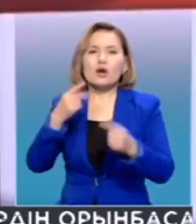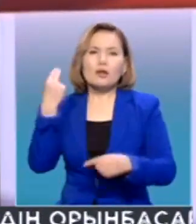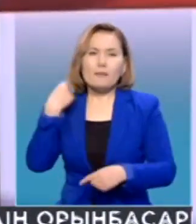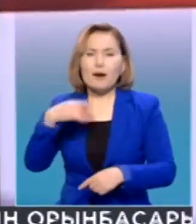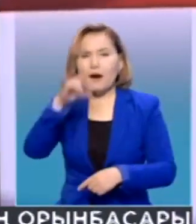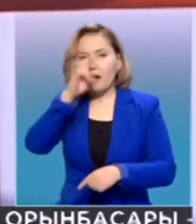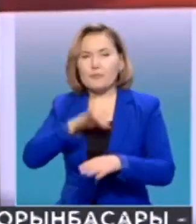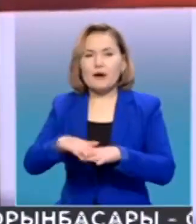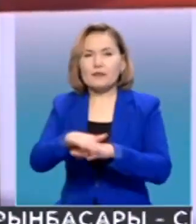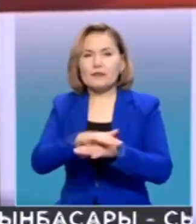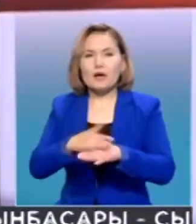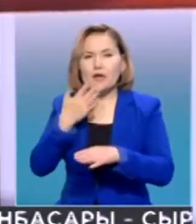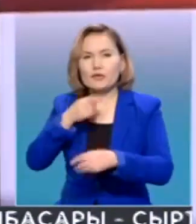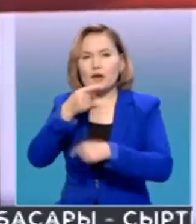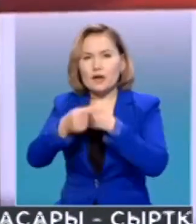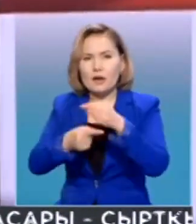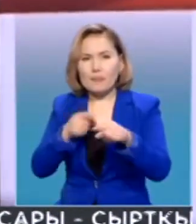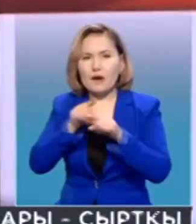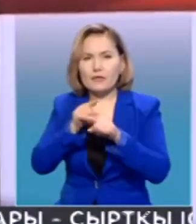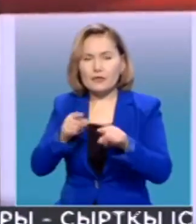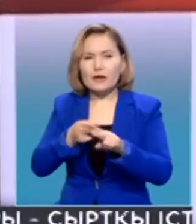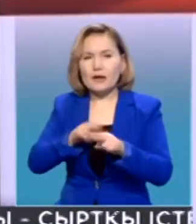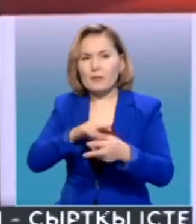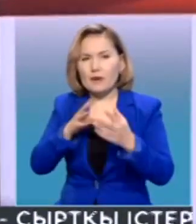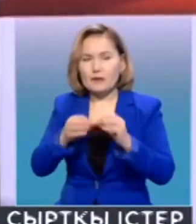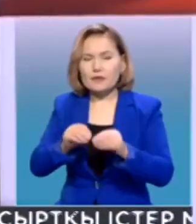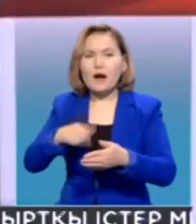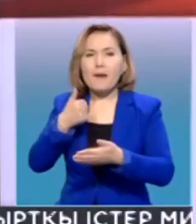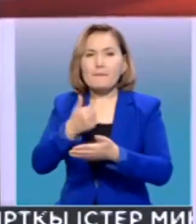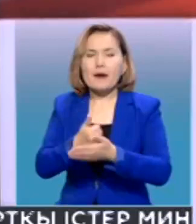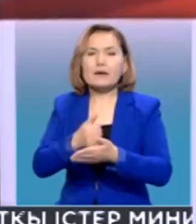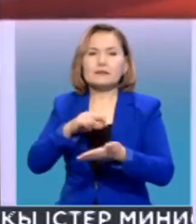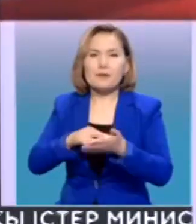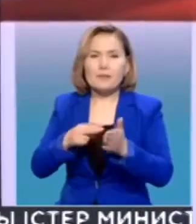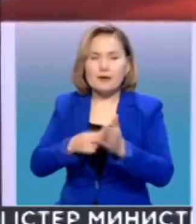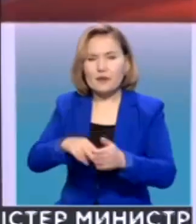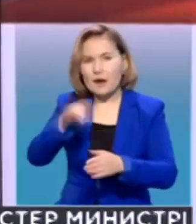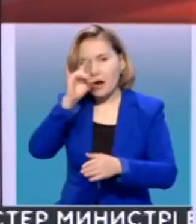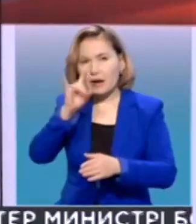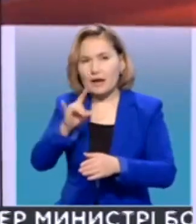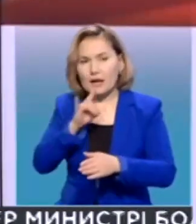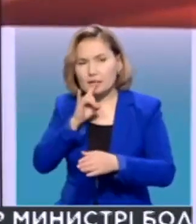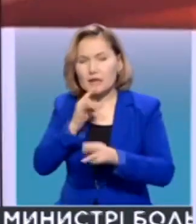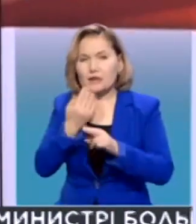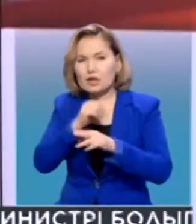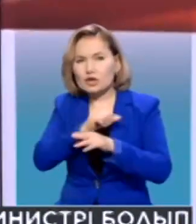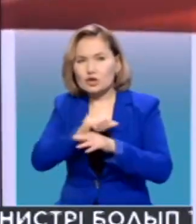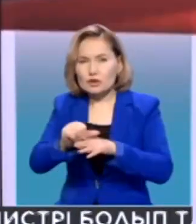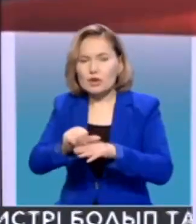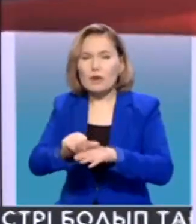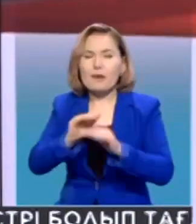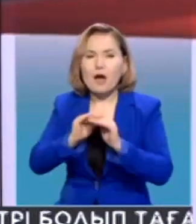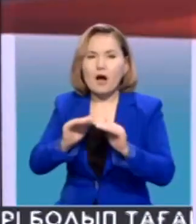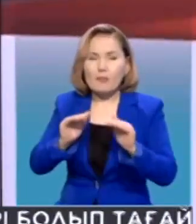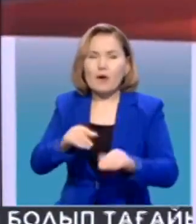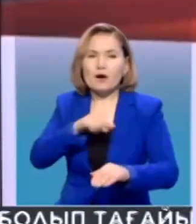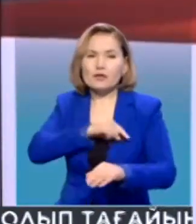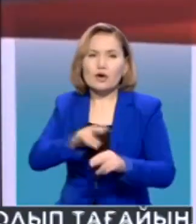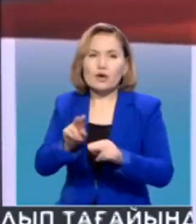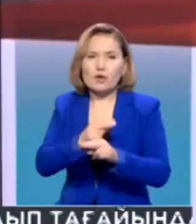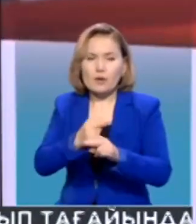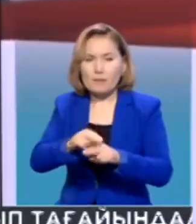Ұлыбританияда қазақ халқының салт дәстүрі дәріптелді. Шараны ұйымдастырудағы басты мақсат елден жырақта өсіп жатқан өскелең ұрпақтың бойына